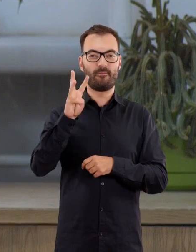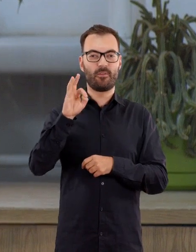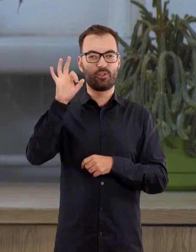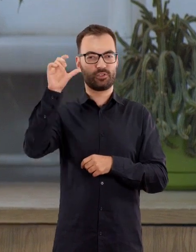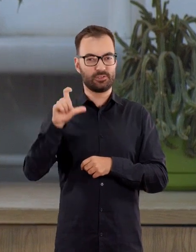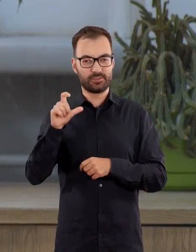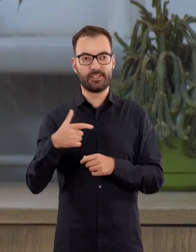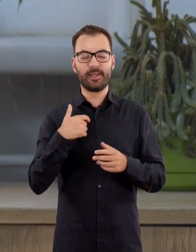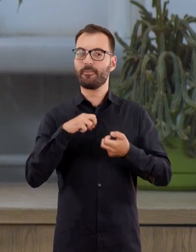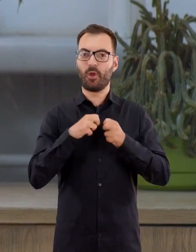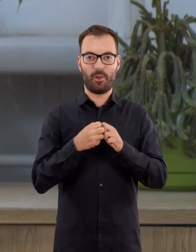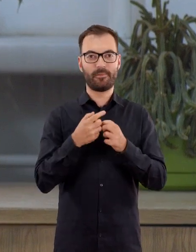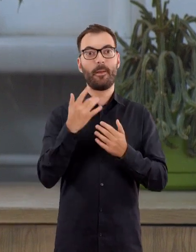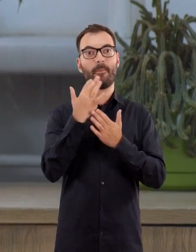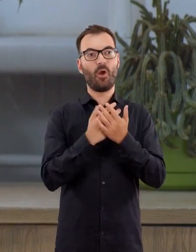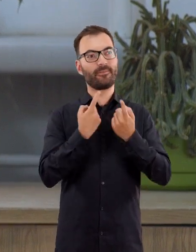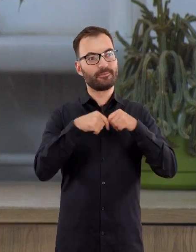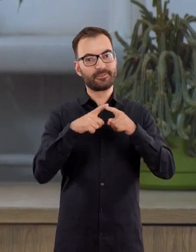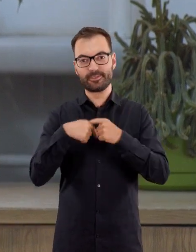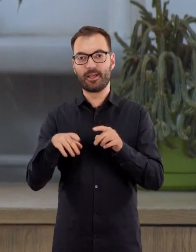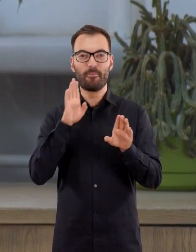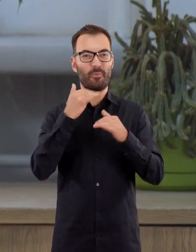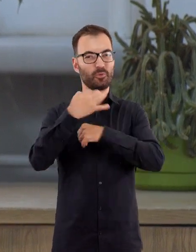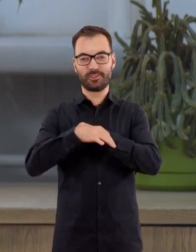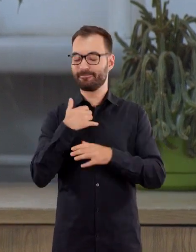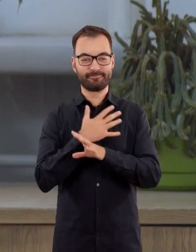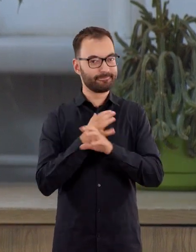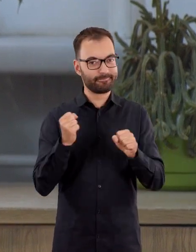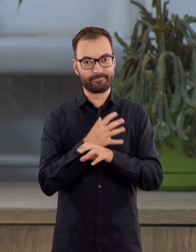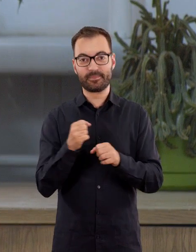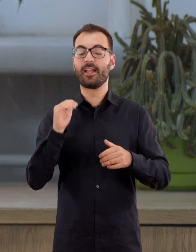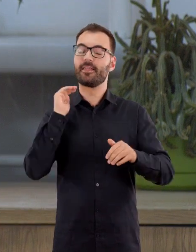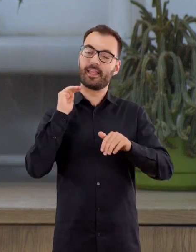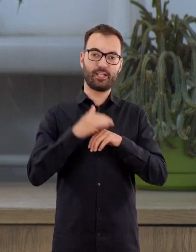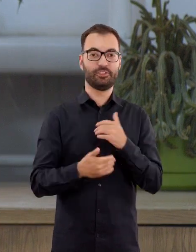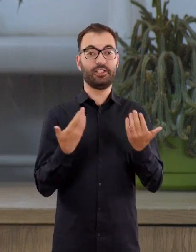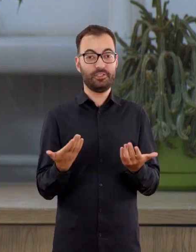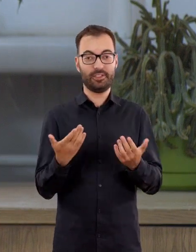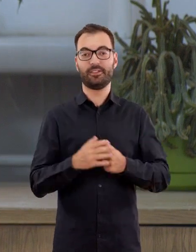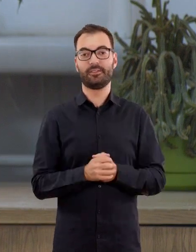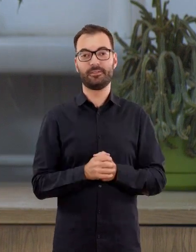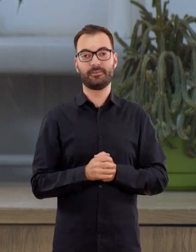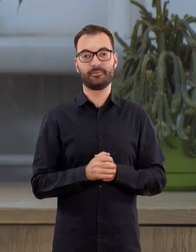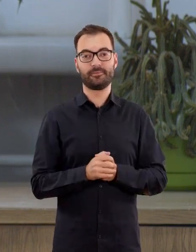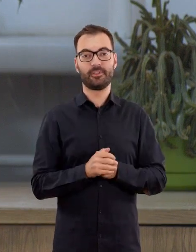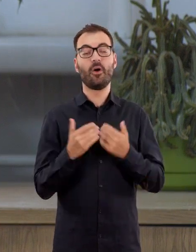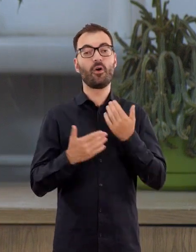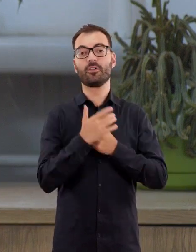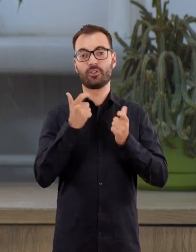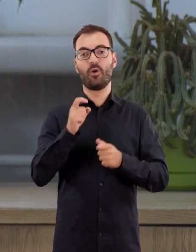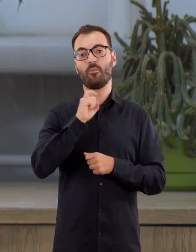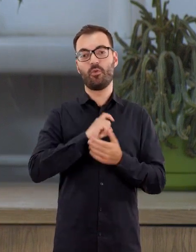z realizowaniem programu w taki sposób jak inne otaczające mnie osoby. Całe szczęście okazało się,